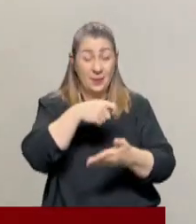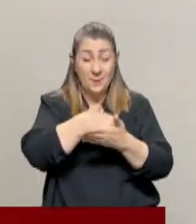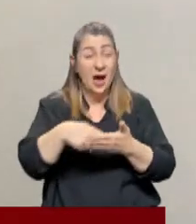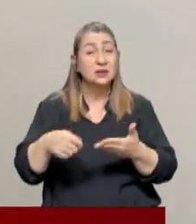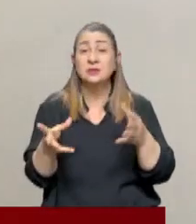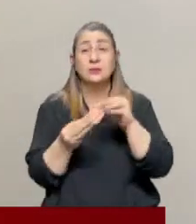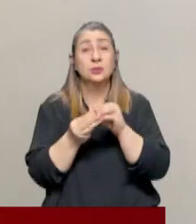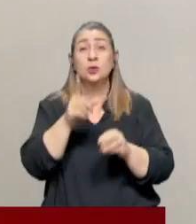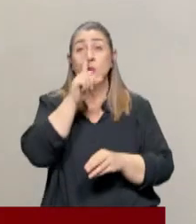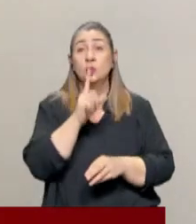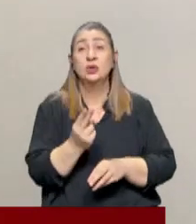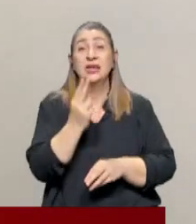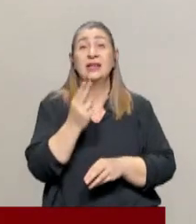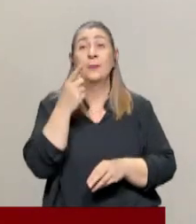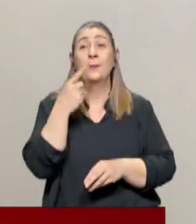geliri